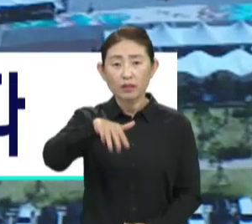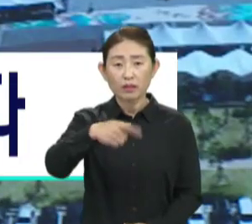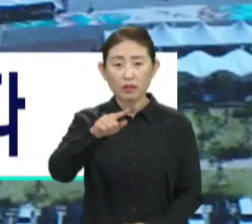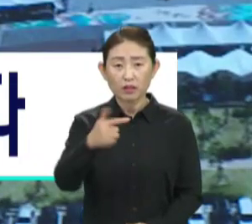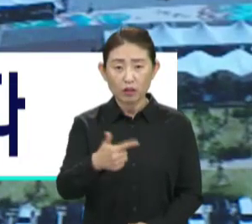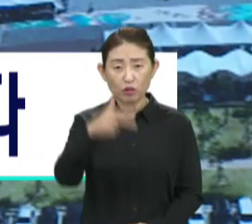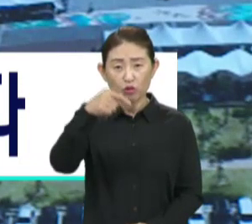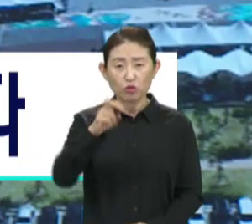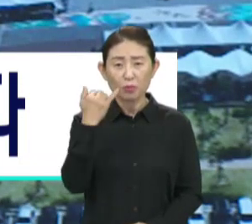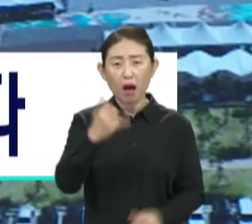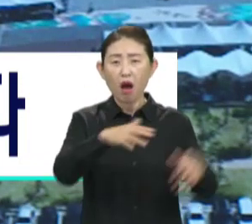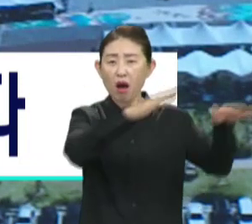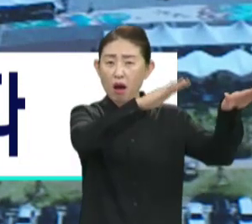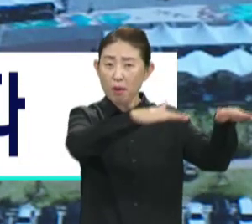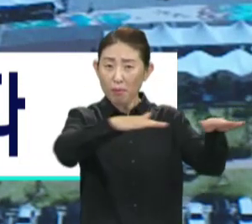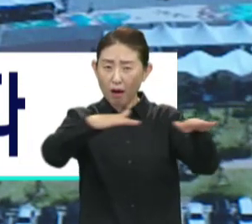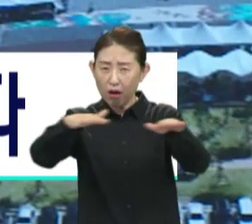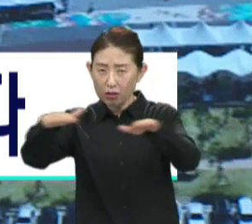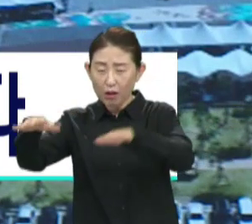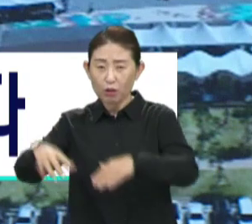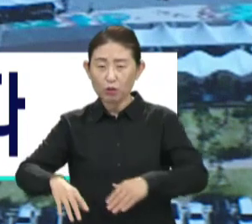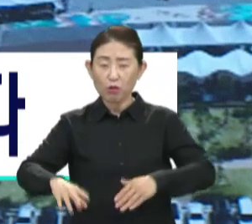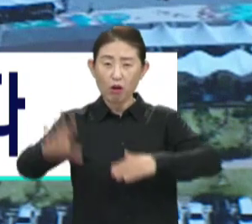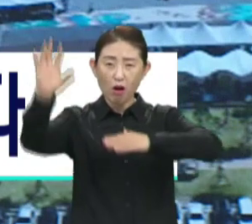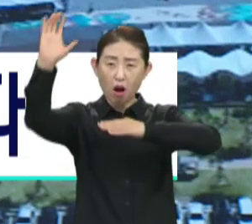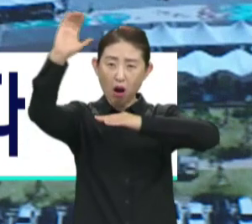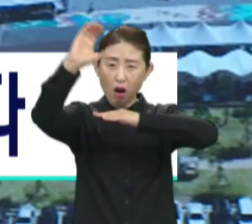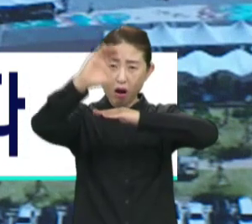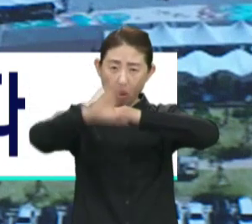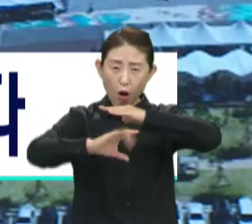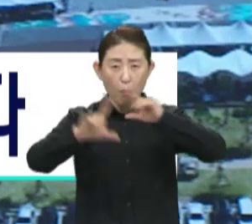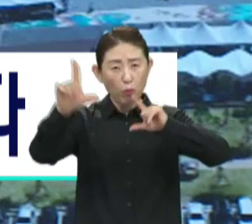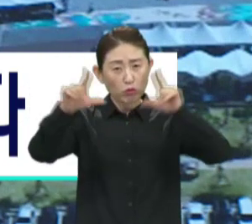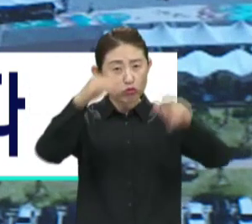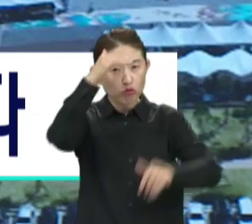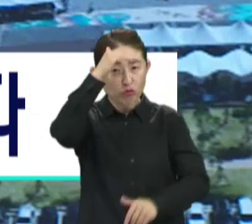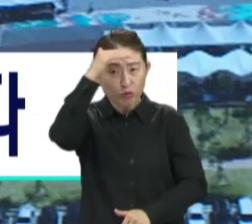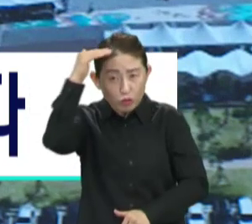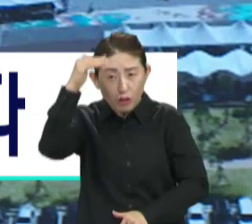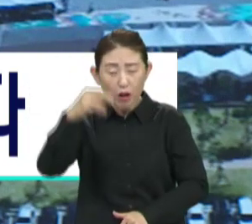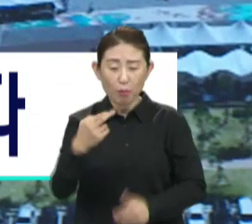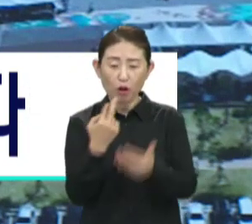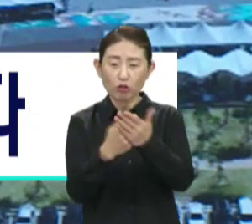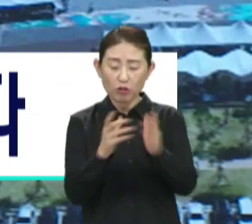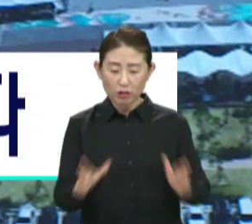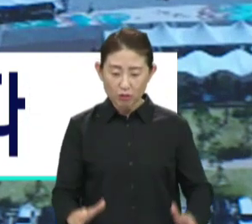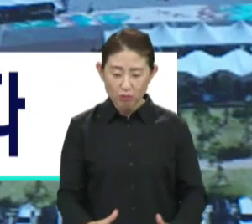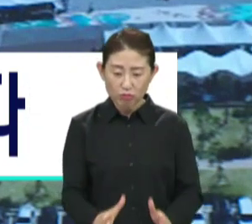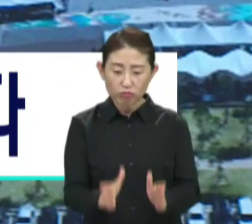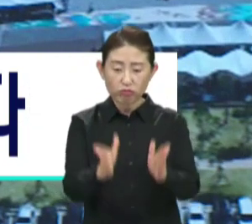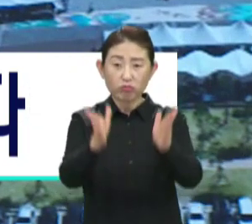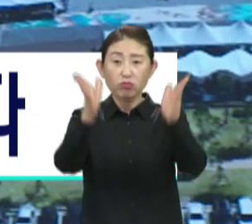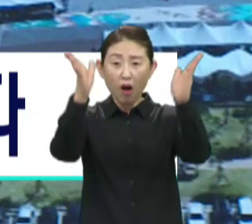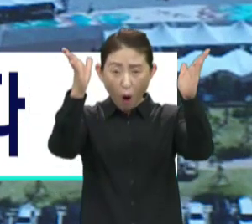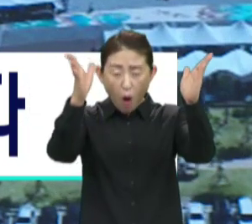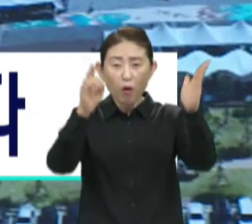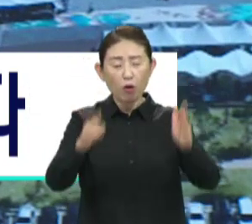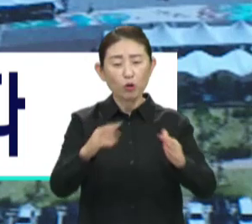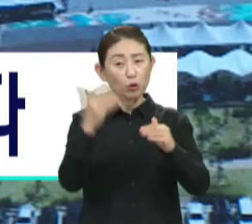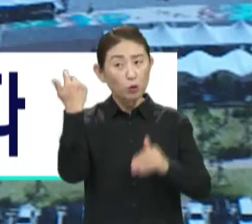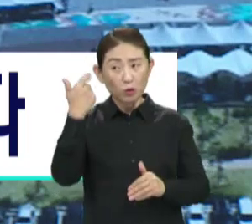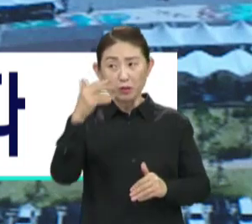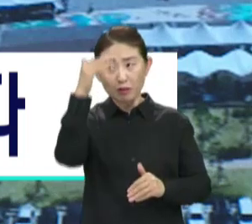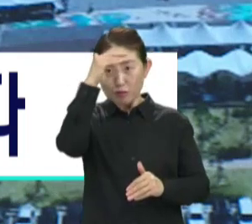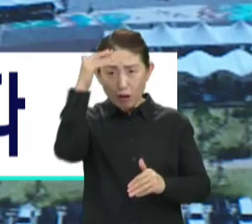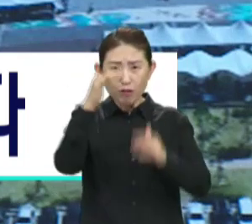천수만 해안의 절경과 낙조를 감상할 수 있고 전망대와 통유리 바닥으로 된 홍성 스카이타워가 서해안 대표